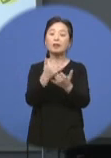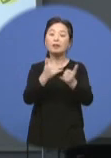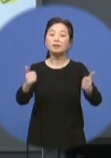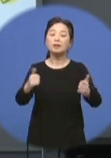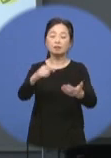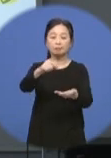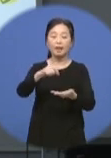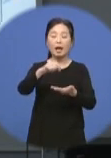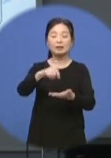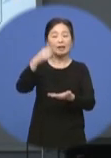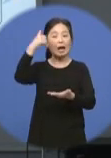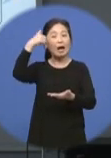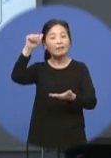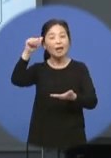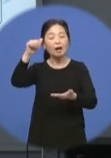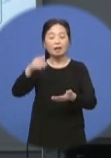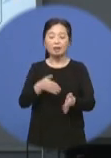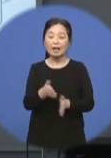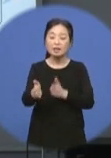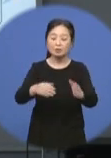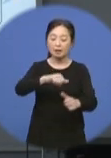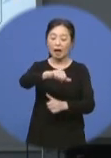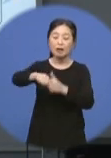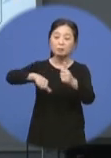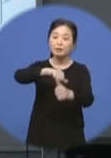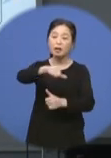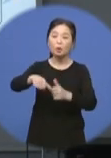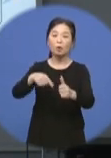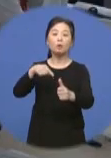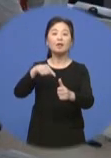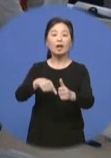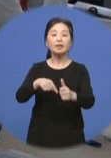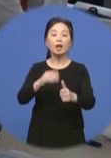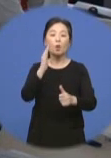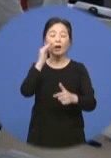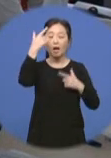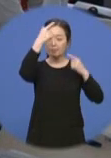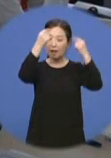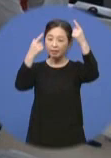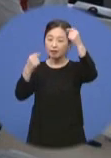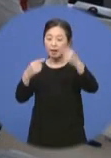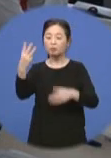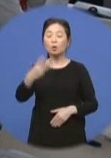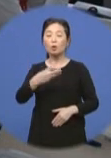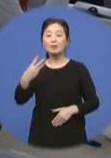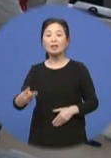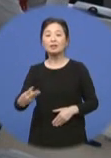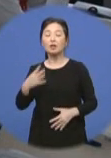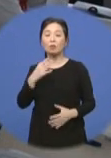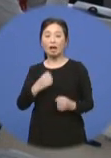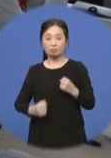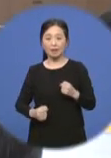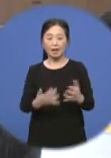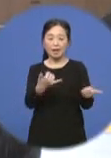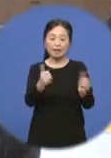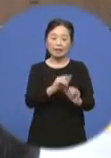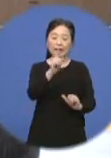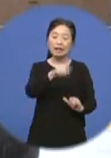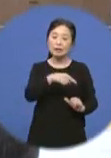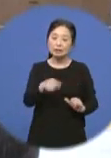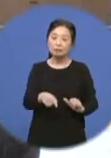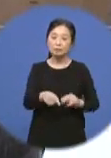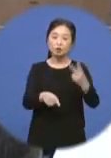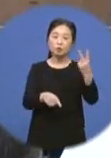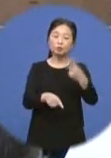デアや開発されたアプリケーションの中で、和歌山大学の3人の学生と社会人2人で構成する